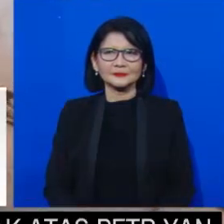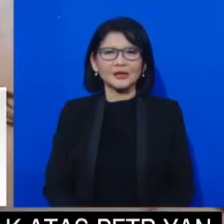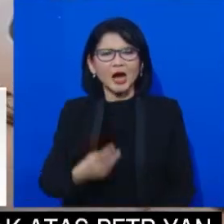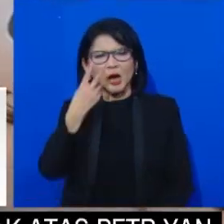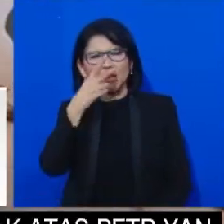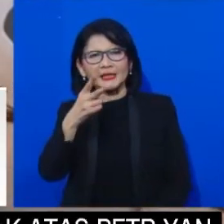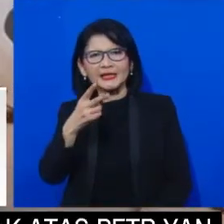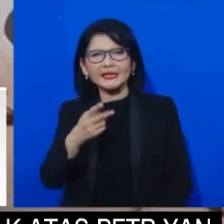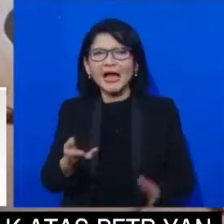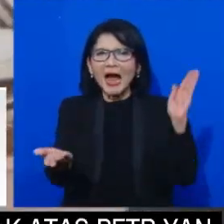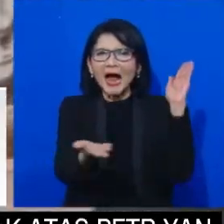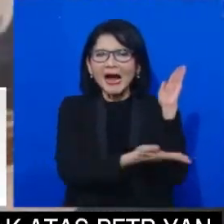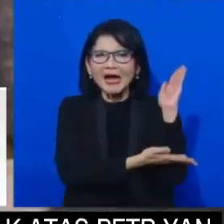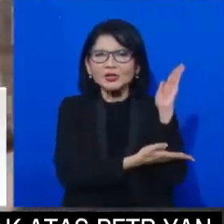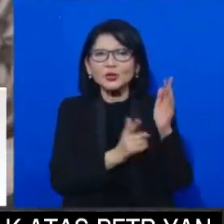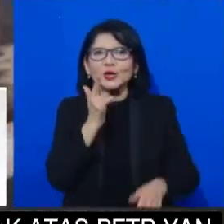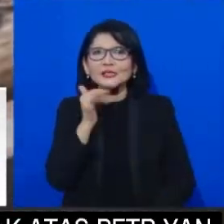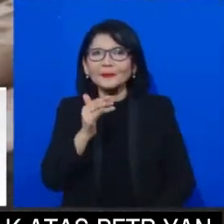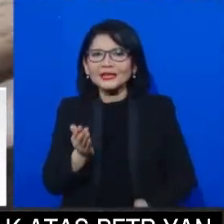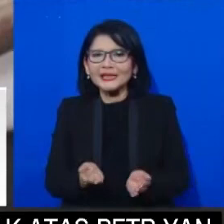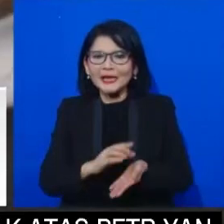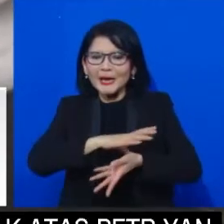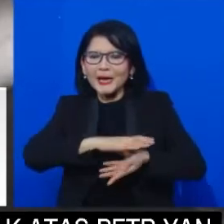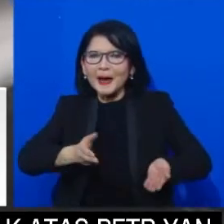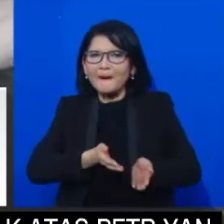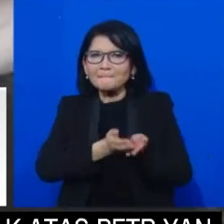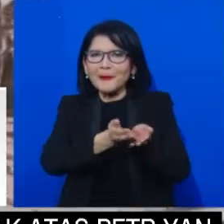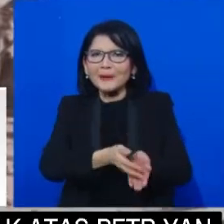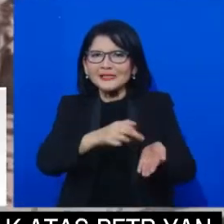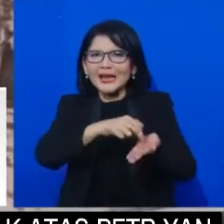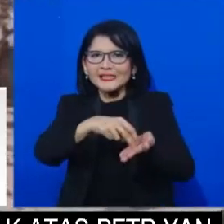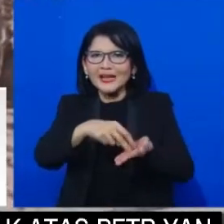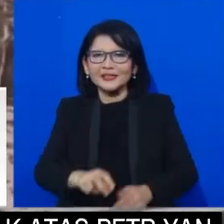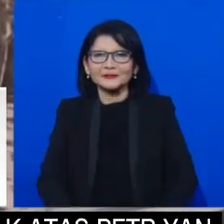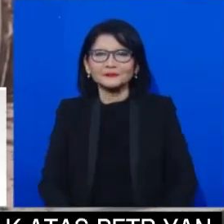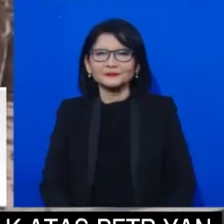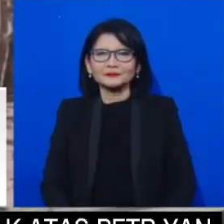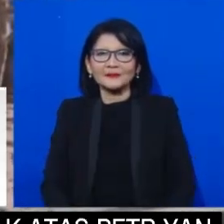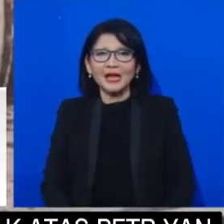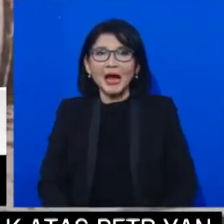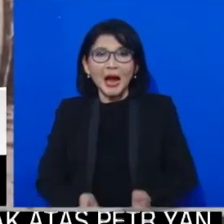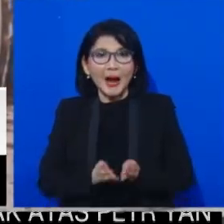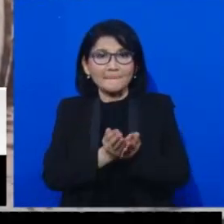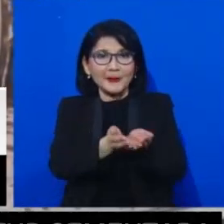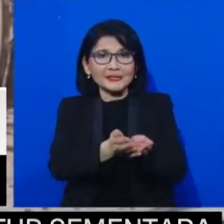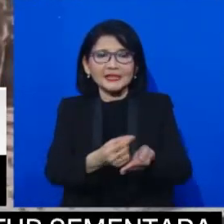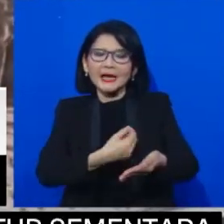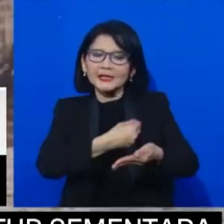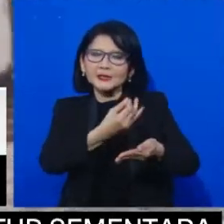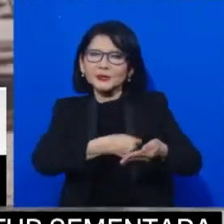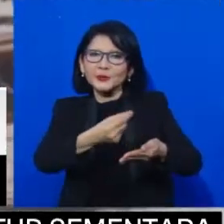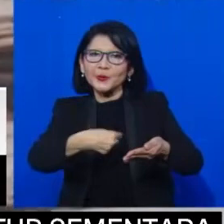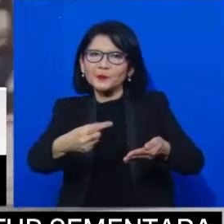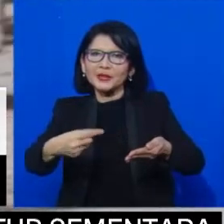Sepintas, sejumlah kayu berbentuk papan selancar ini tak berbeda dengan kerajinan pada umumnya. Papan selancar diberi gambar pemandangan